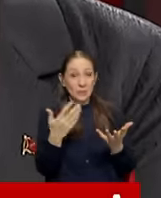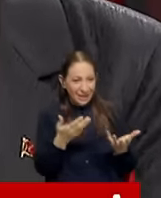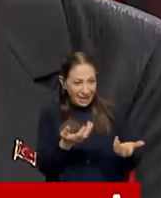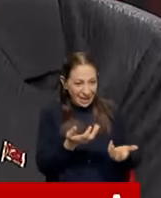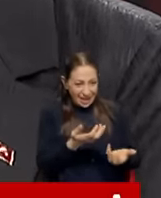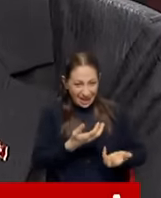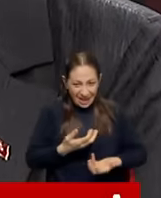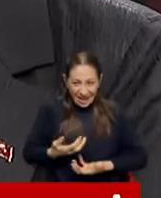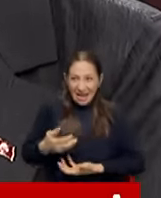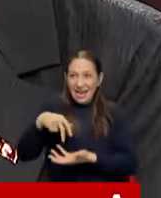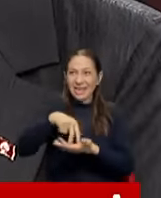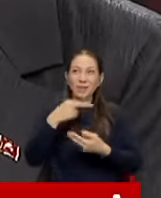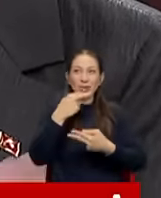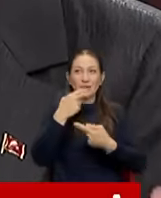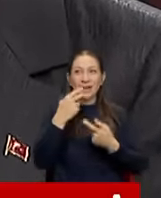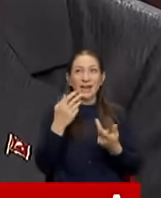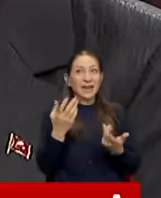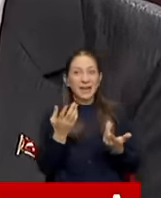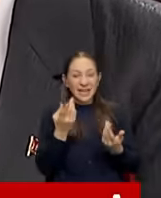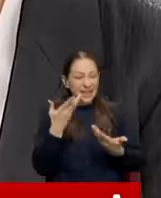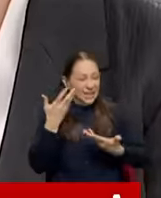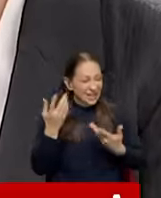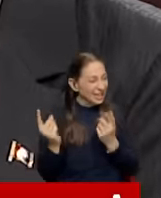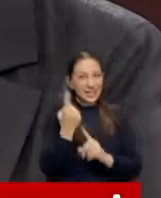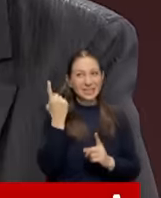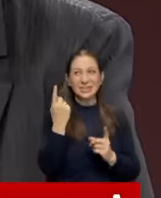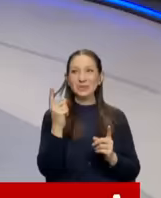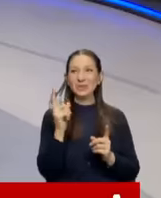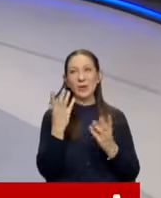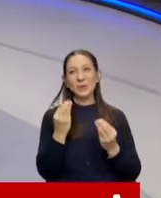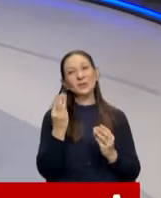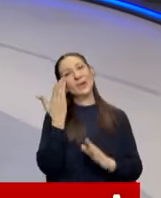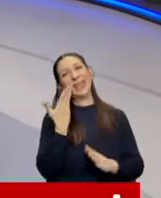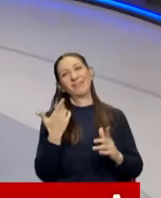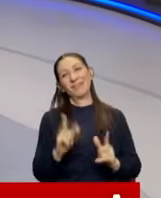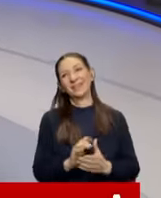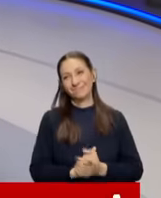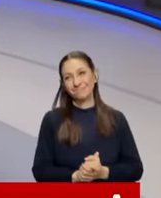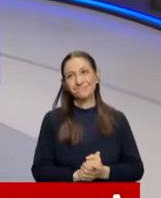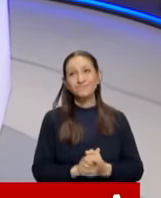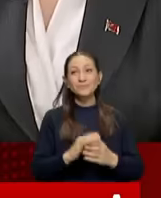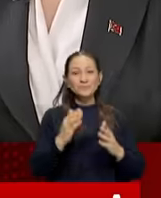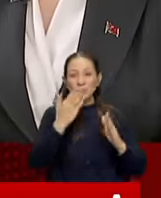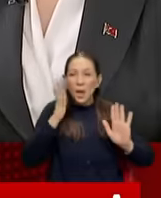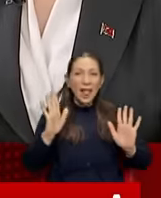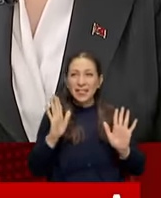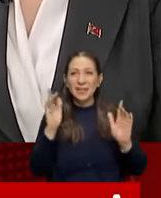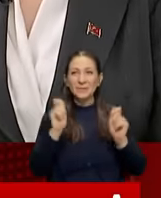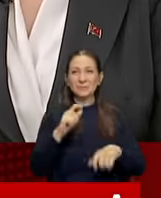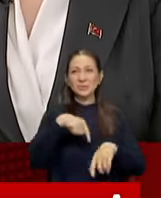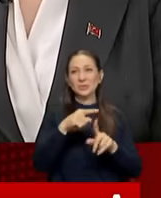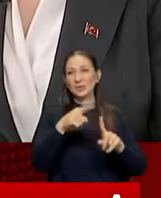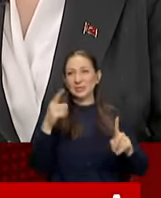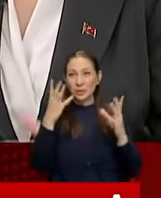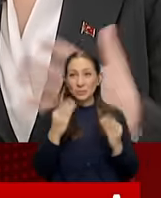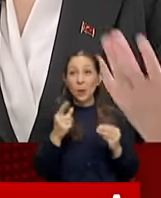ele kürsüye gitti Öyle spontan böyle bir şey oldu E çok keyifliydi tabii yani hani doğaçlama gelişen bir sürecin